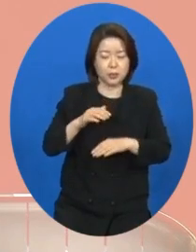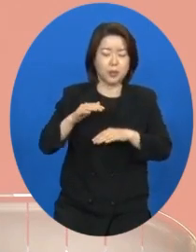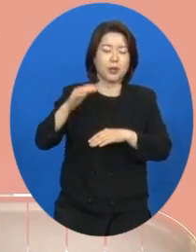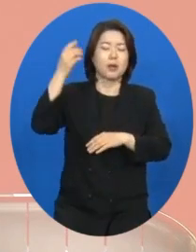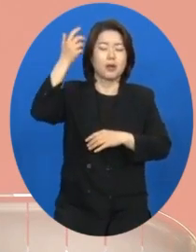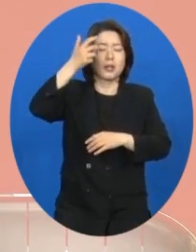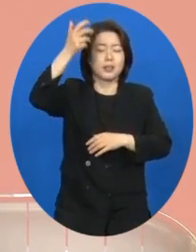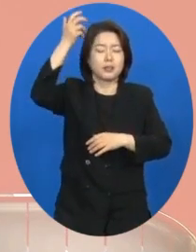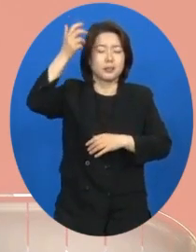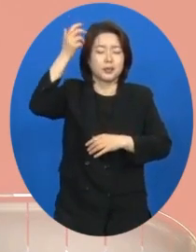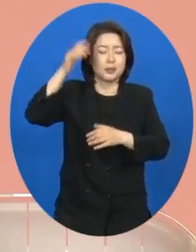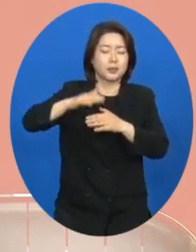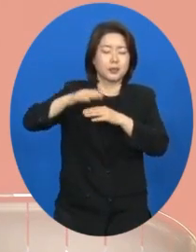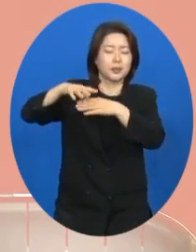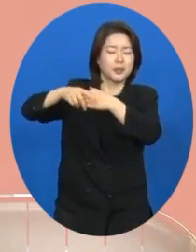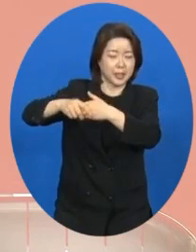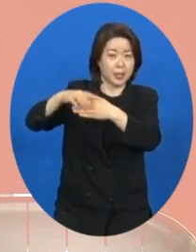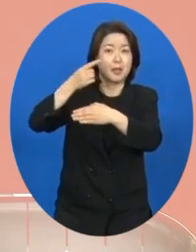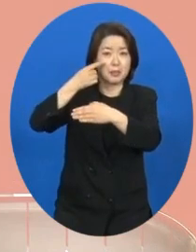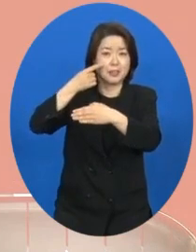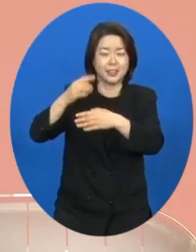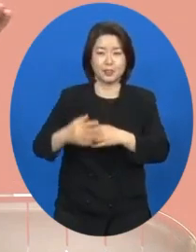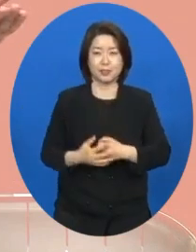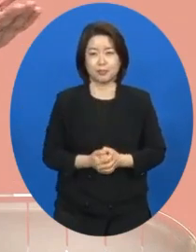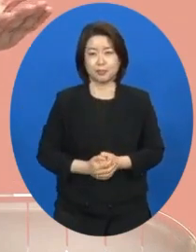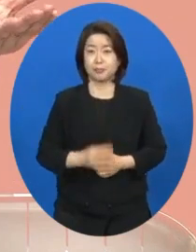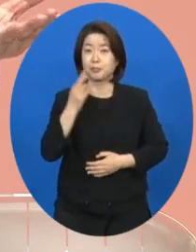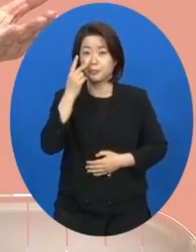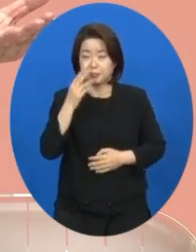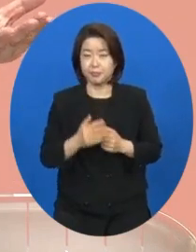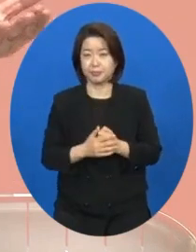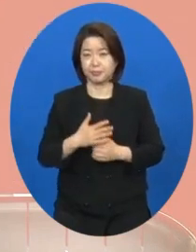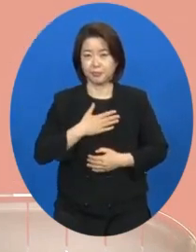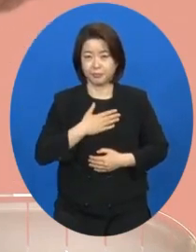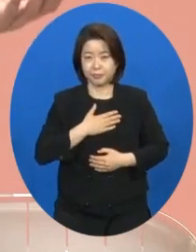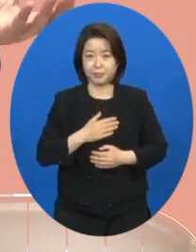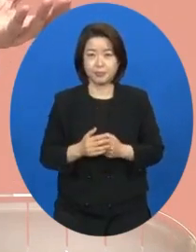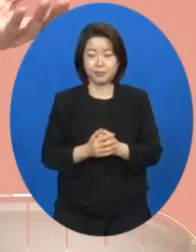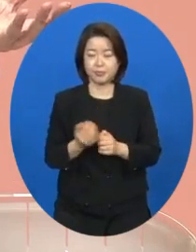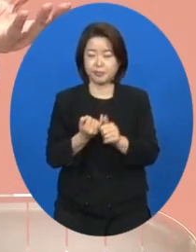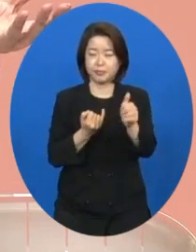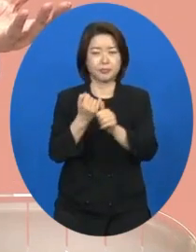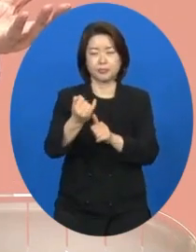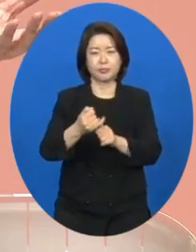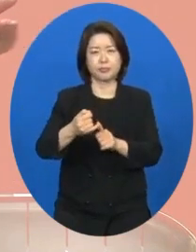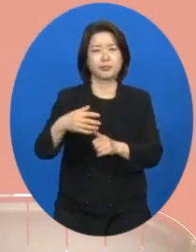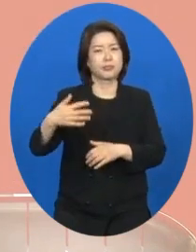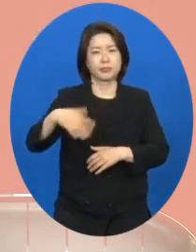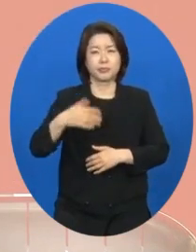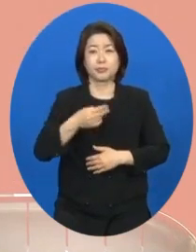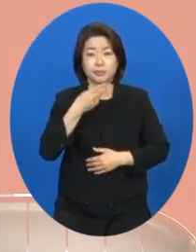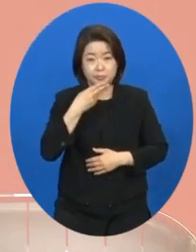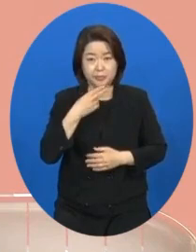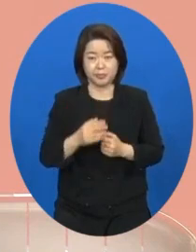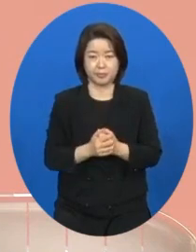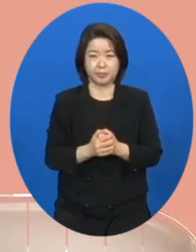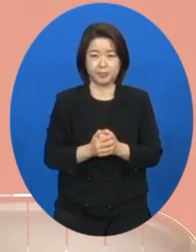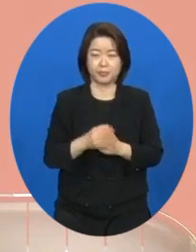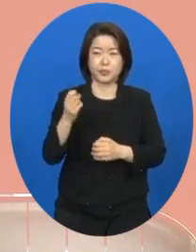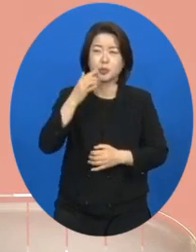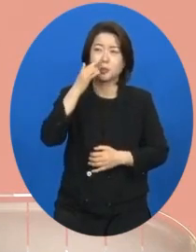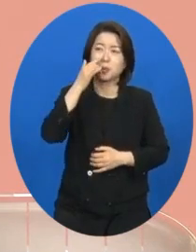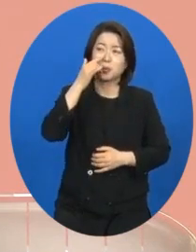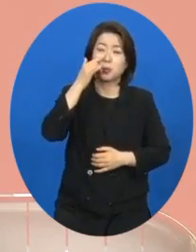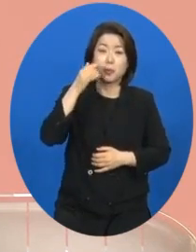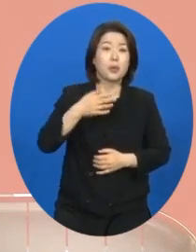잡으세요. 혹시 나는 배우자가 없습니다. 부모님을